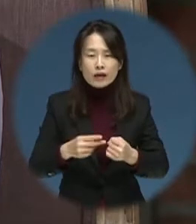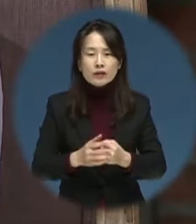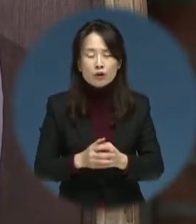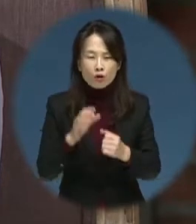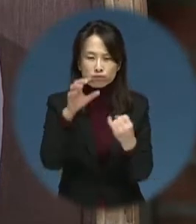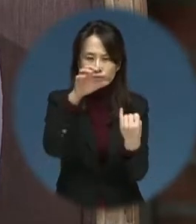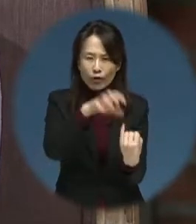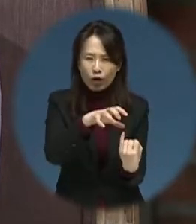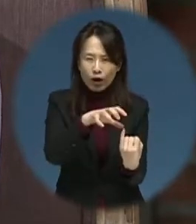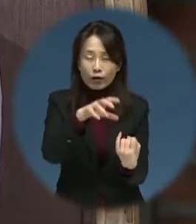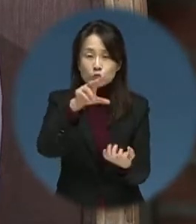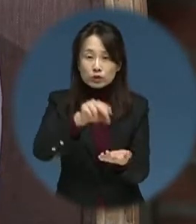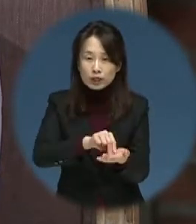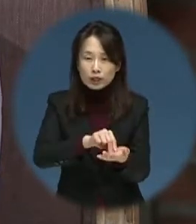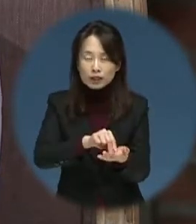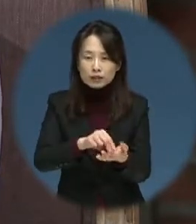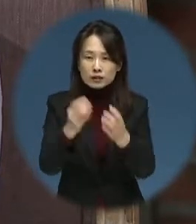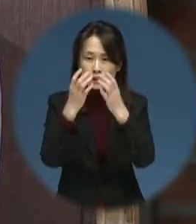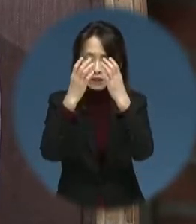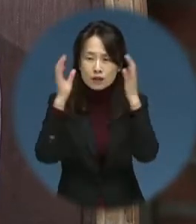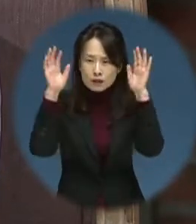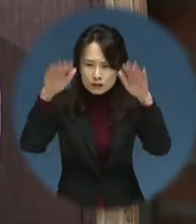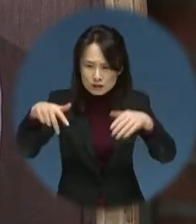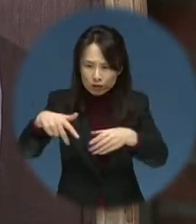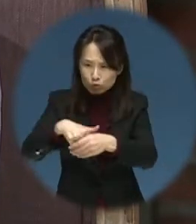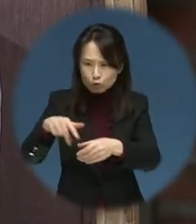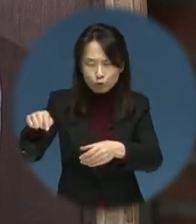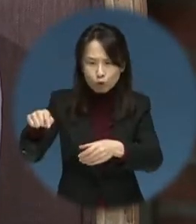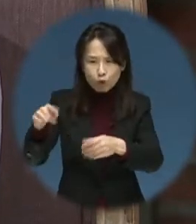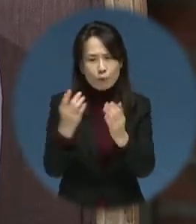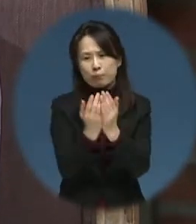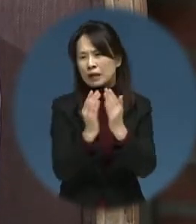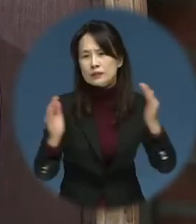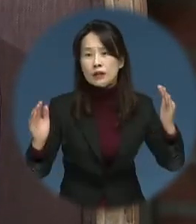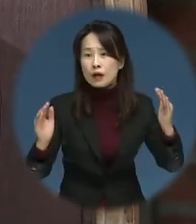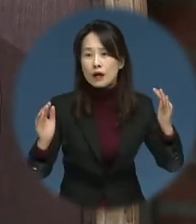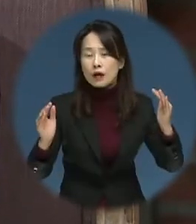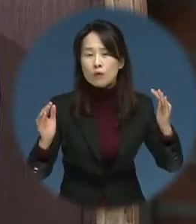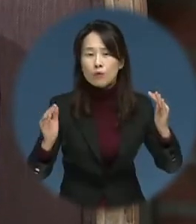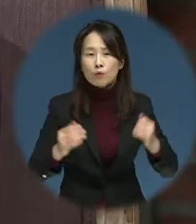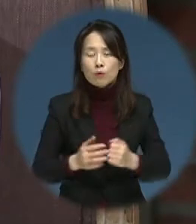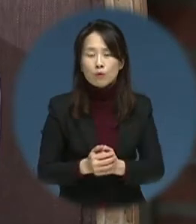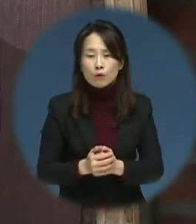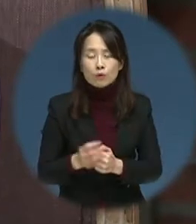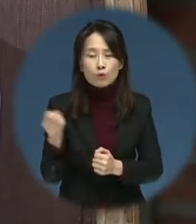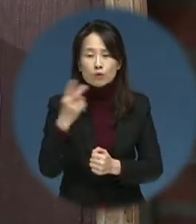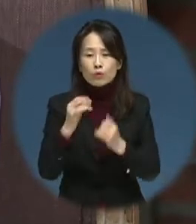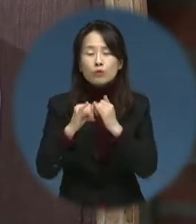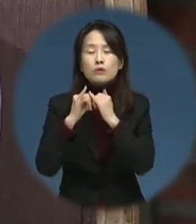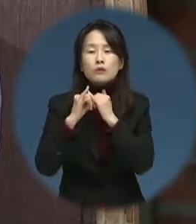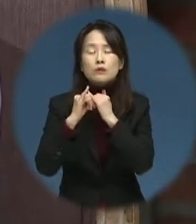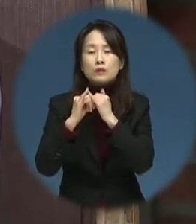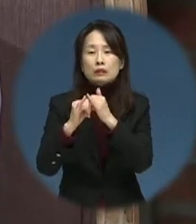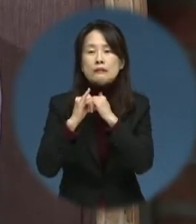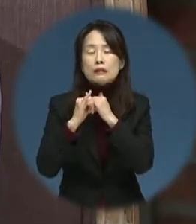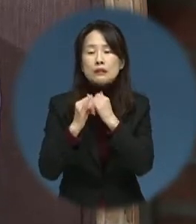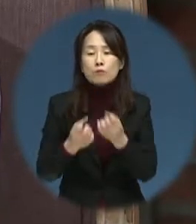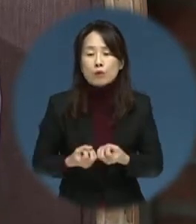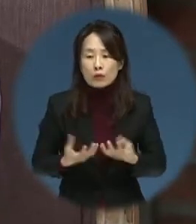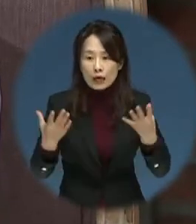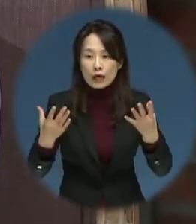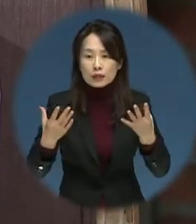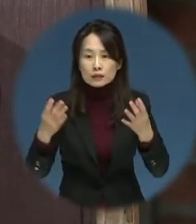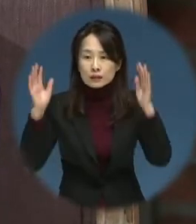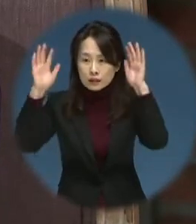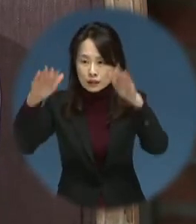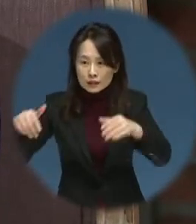억압적 문제들은 이슬람의 원칙에서도 위배되는 그리고 상당 부분 또 자살 폭탄 테러 같은 것도 이슬람에서 금지하고